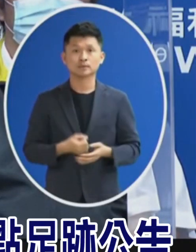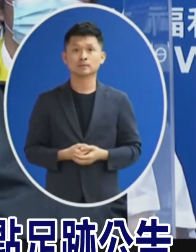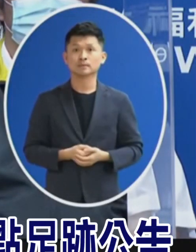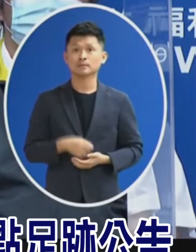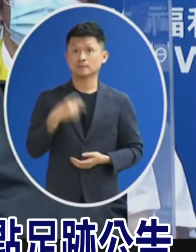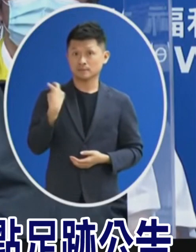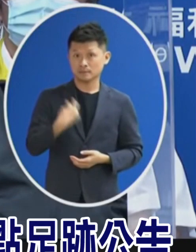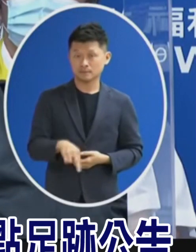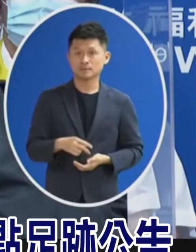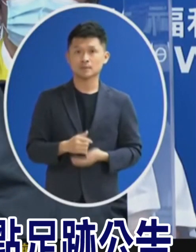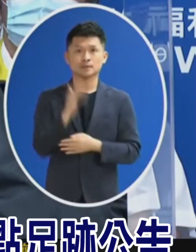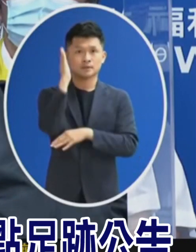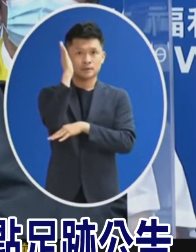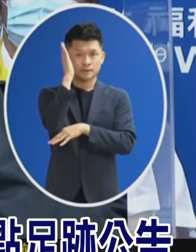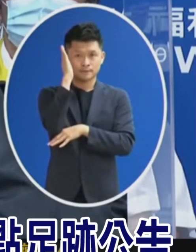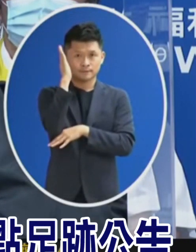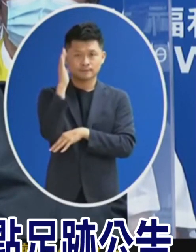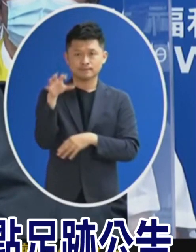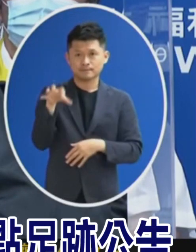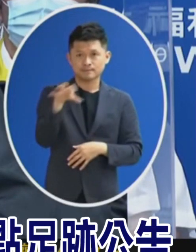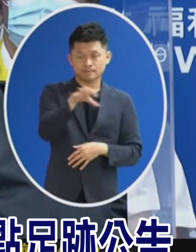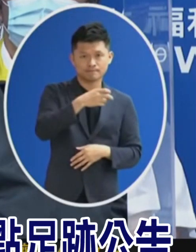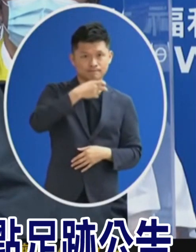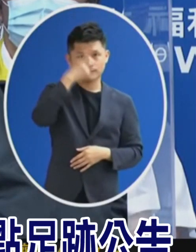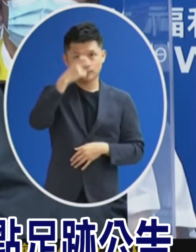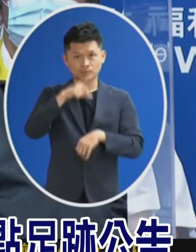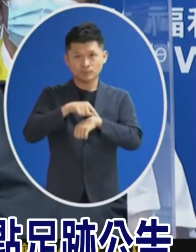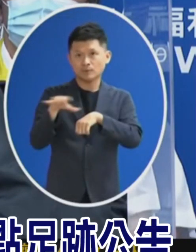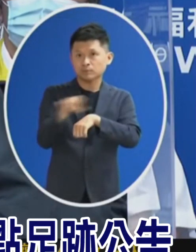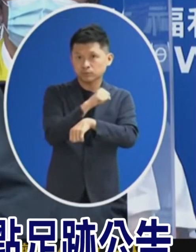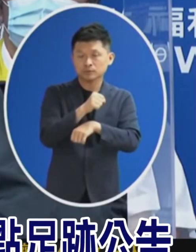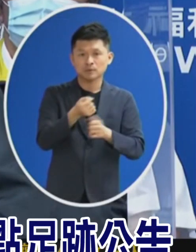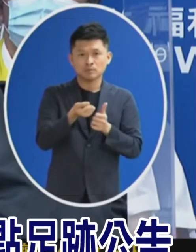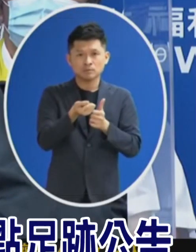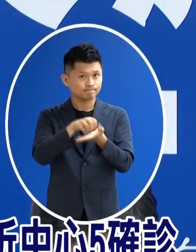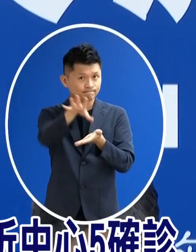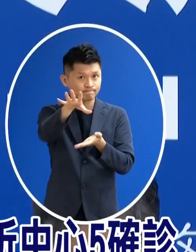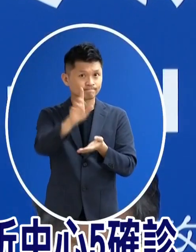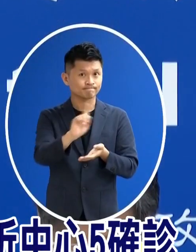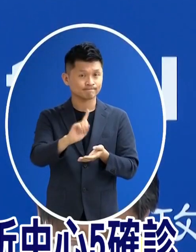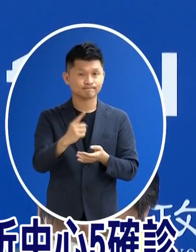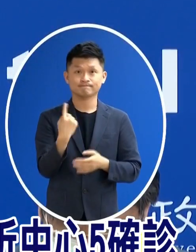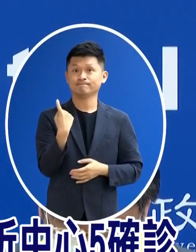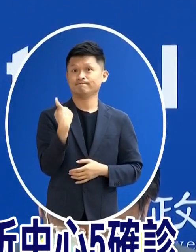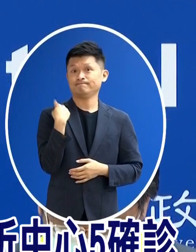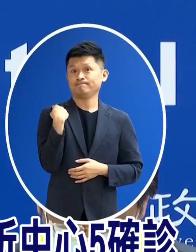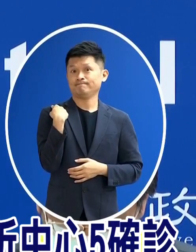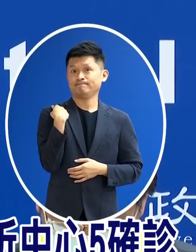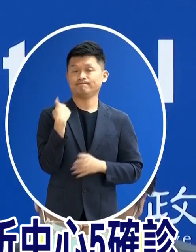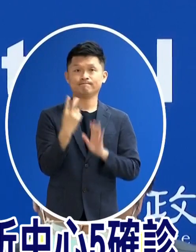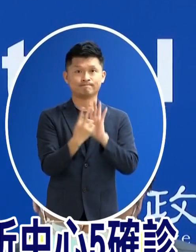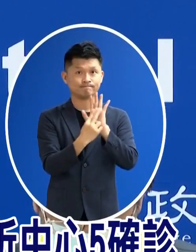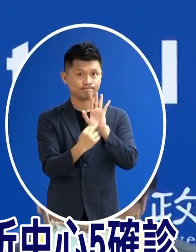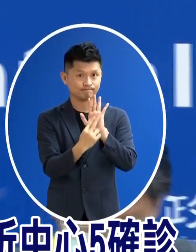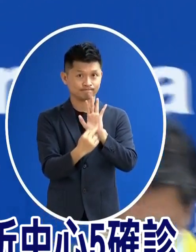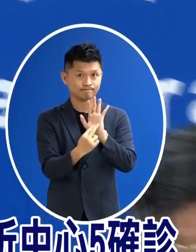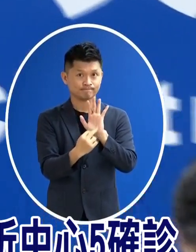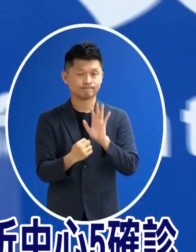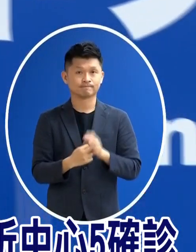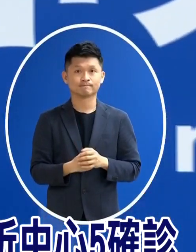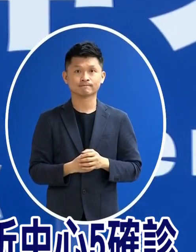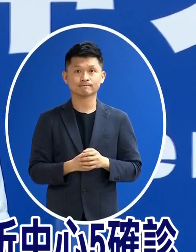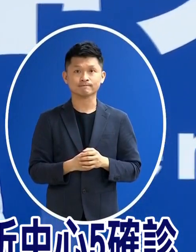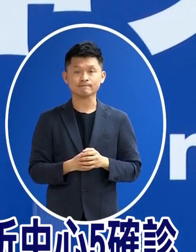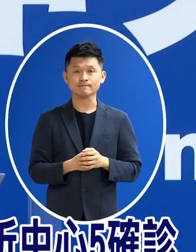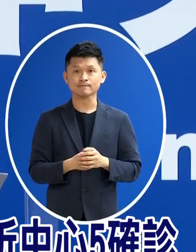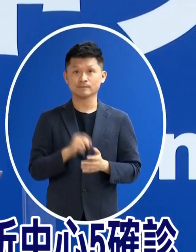让整个政府及早发现可能的一个传染源。 除了昨天所说的，就是两